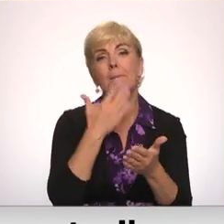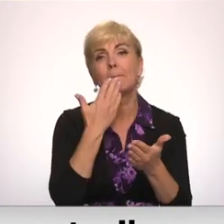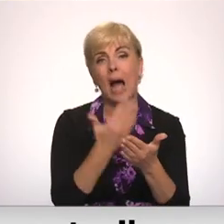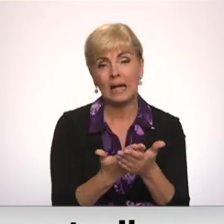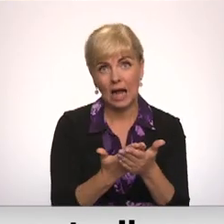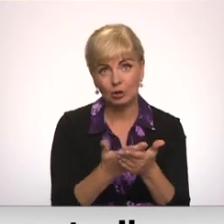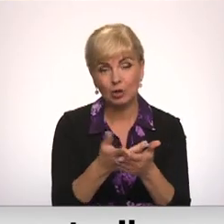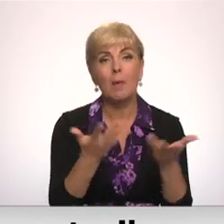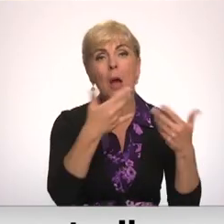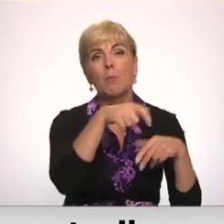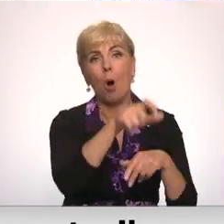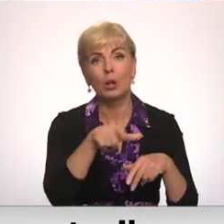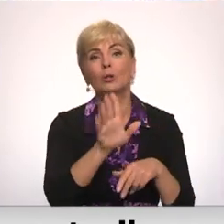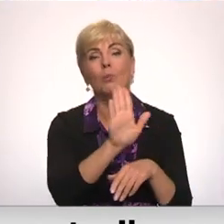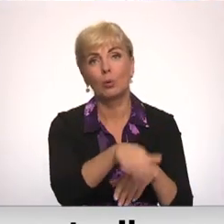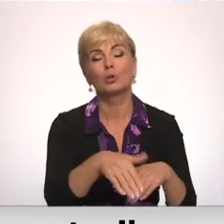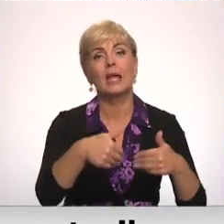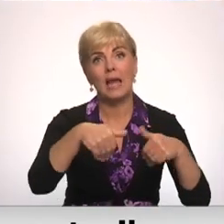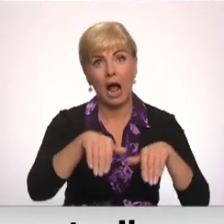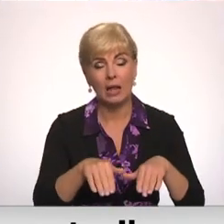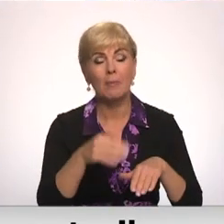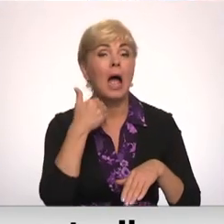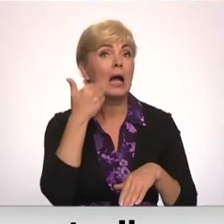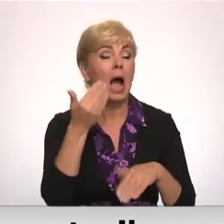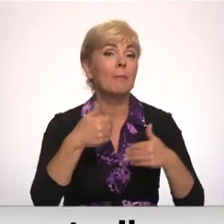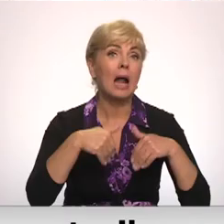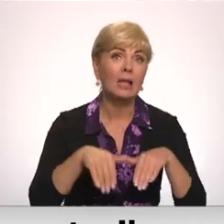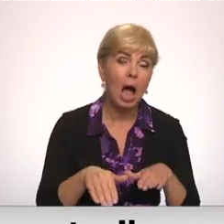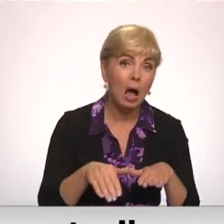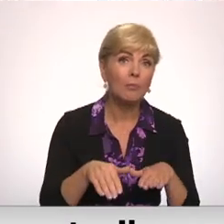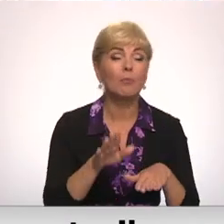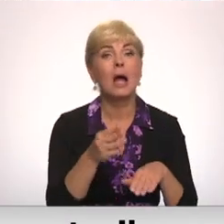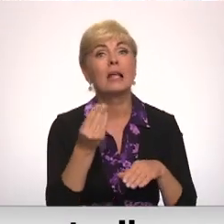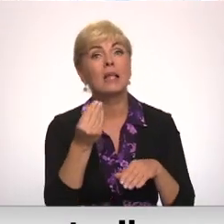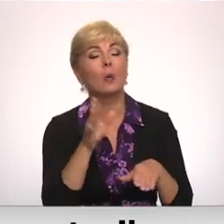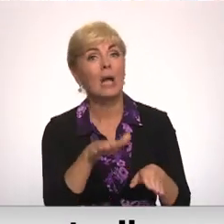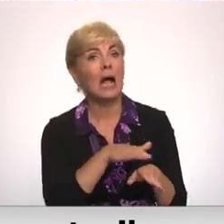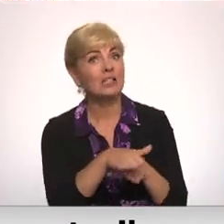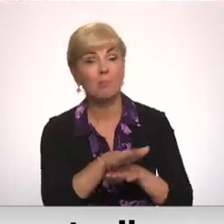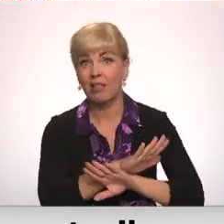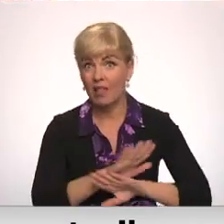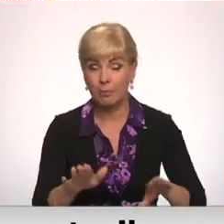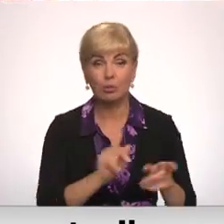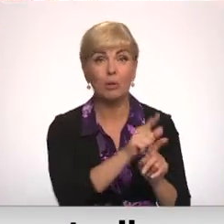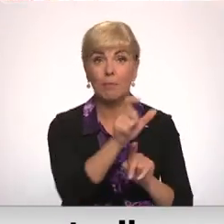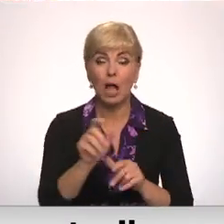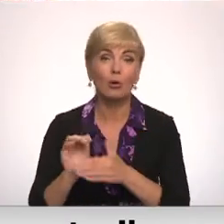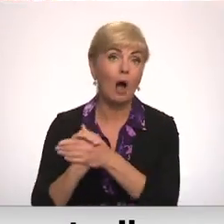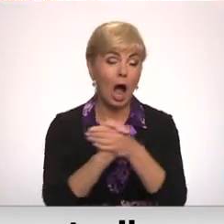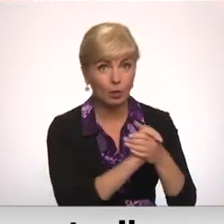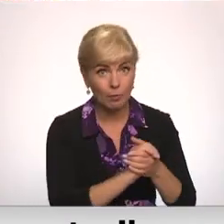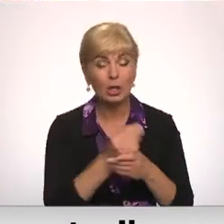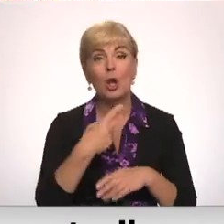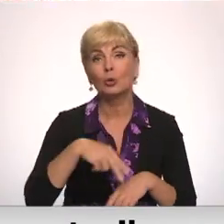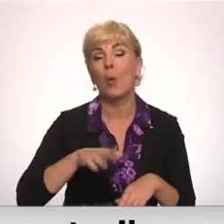tad nu, politiķiem būs jālemj. Kamēr lēmuma un arī naudas tā izpildē nebūs, pedagogu arotbiedrība no